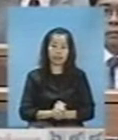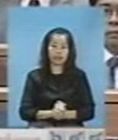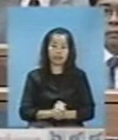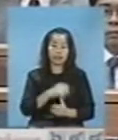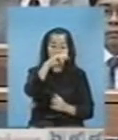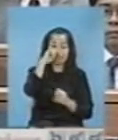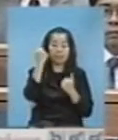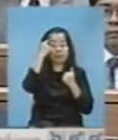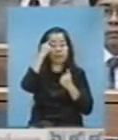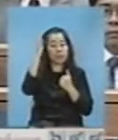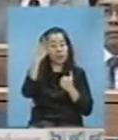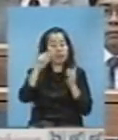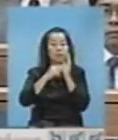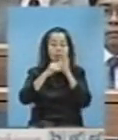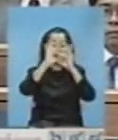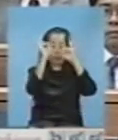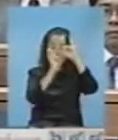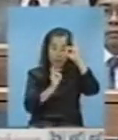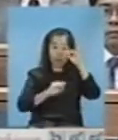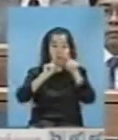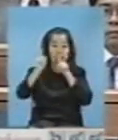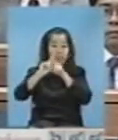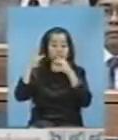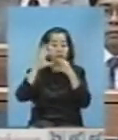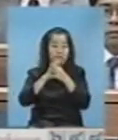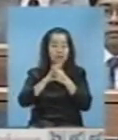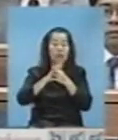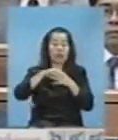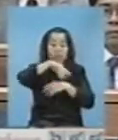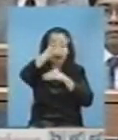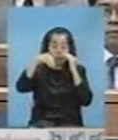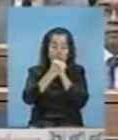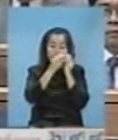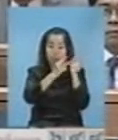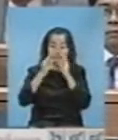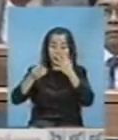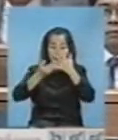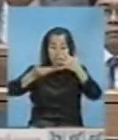โดยไม่ได้ดูว่าเนื้อหาที่มาสุดท้ายของขั้นตอนกระบวน